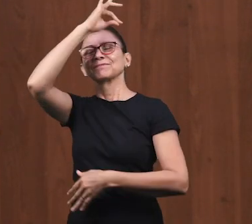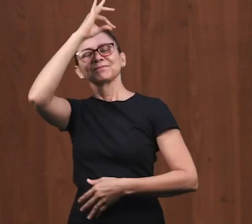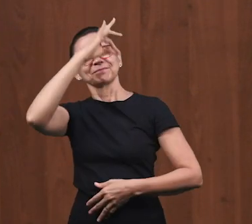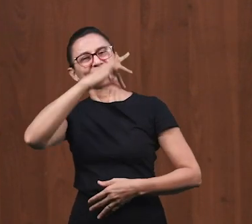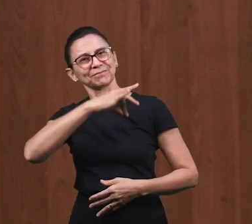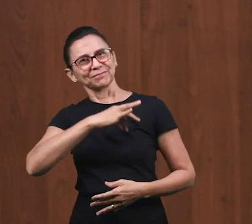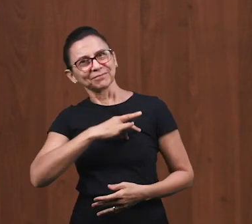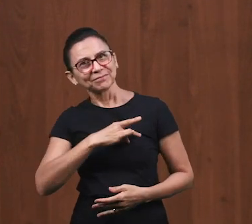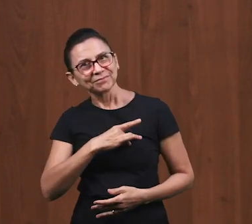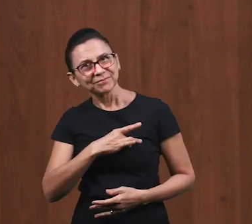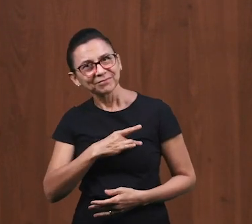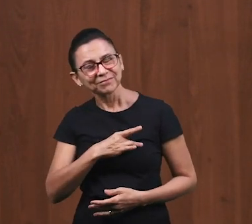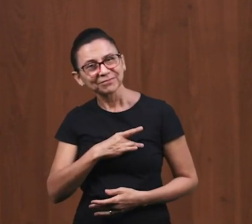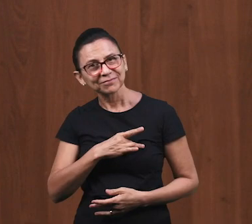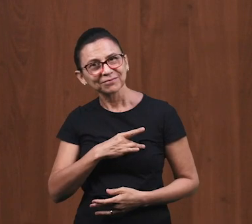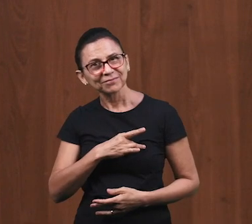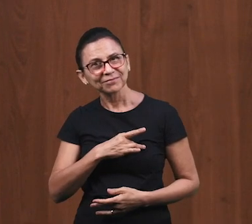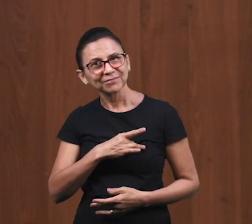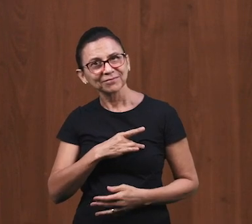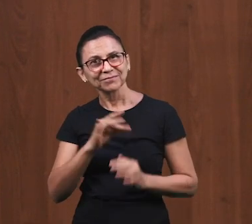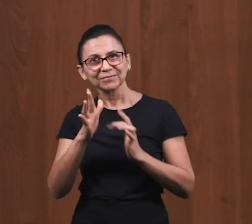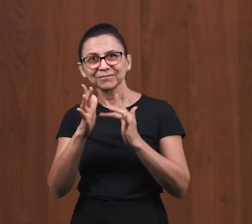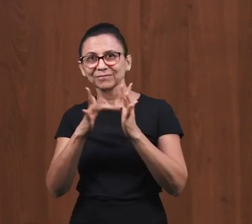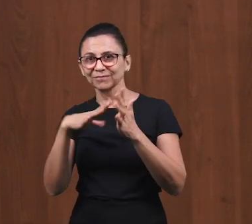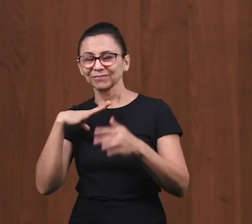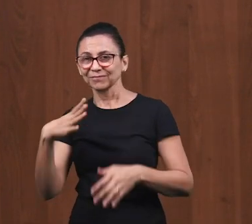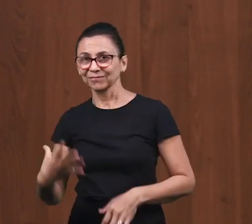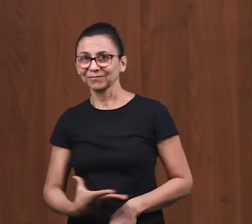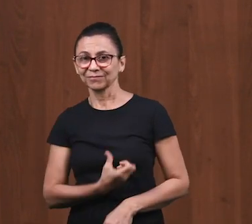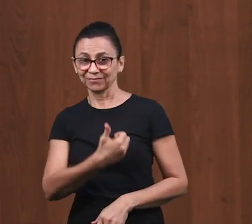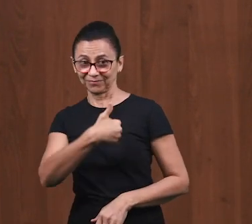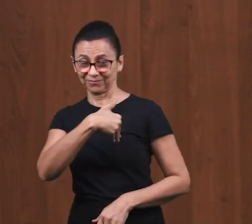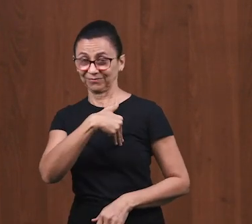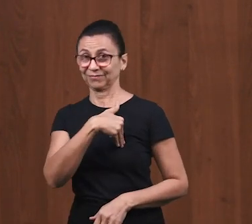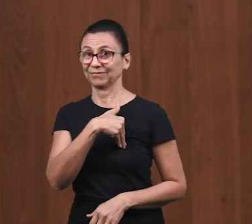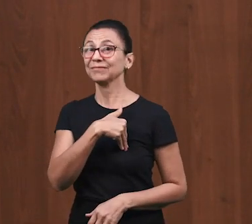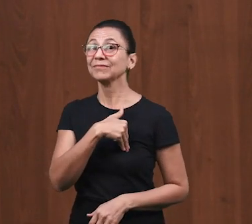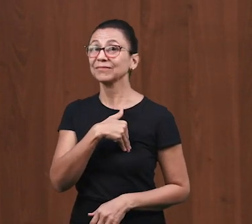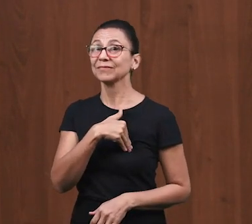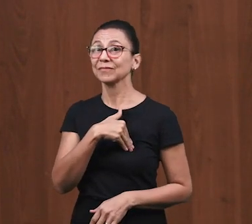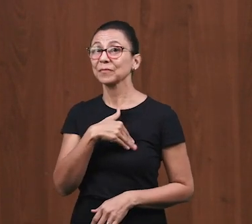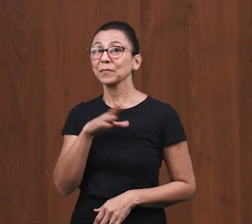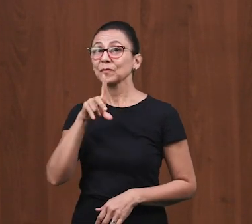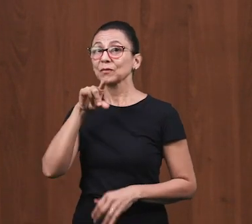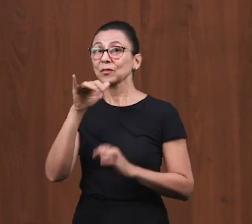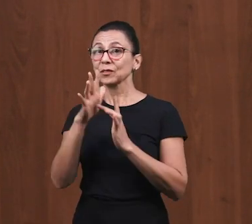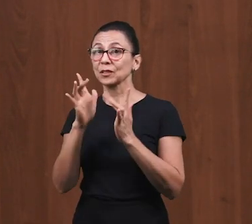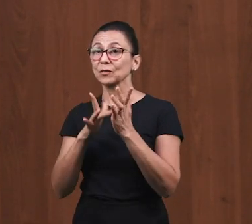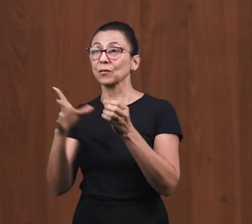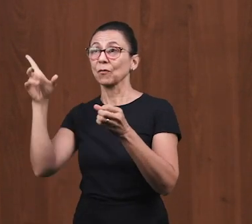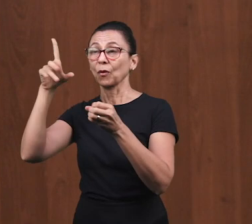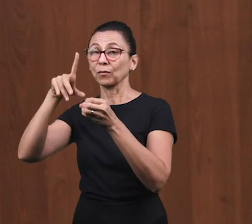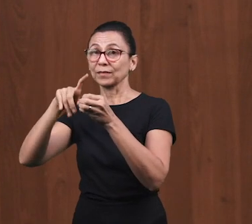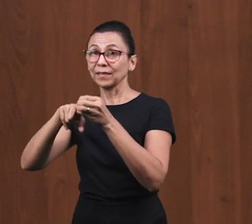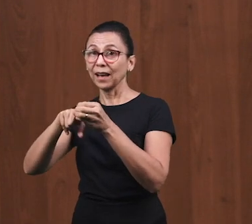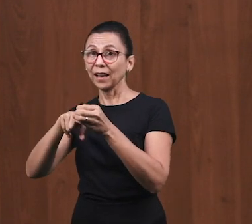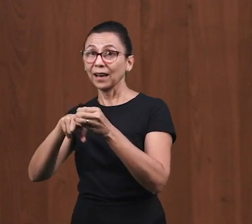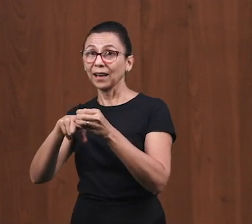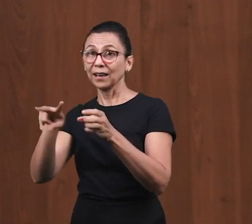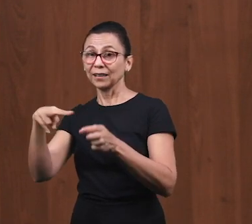remerciant au Seigneur, rempli du Saint-Esprit, c'est comme cela le Seigneur veut retrouver notre cœur. Que notre cœur soit ainsi